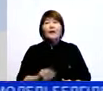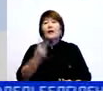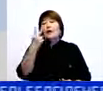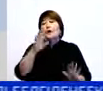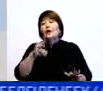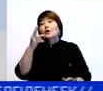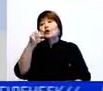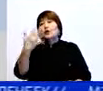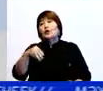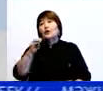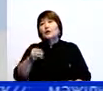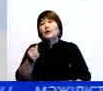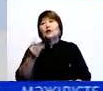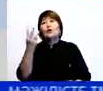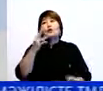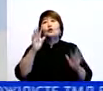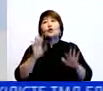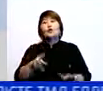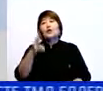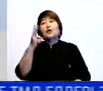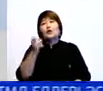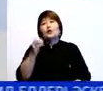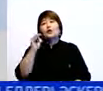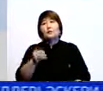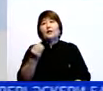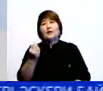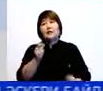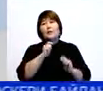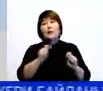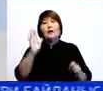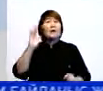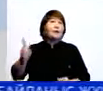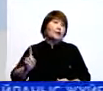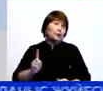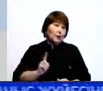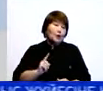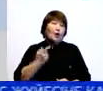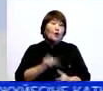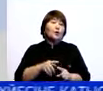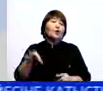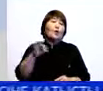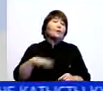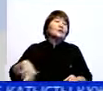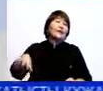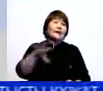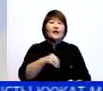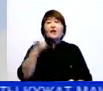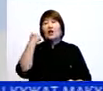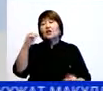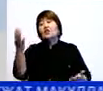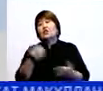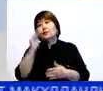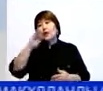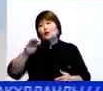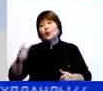екінші орын 350 мың теңге, үшінші орын 200 мың теңгемен марапатталады деп күтілуде. Және осы облыстық деңгейде жеңімпаз